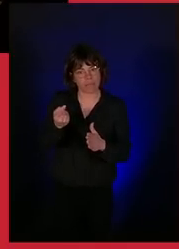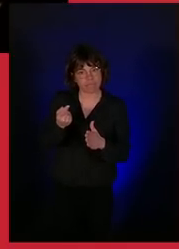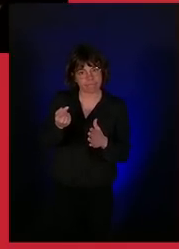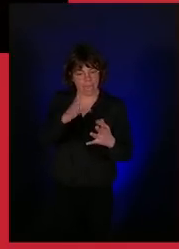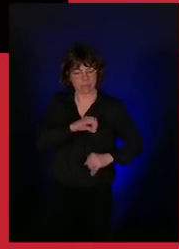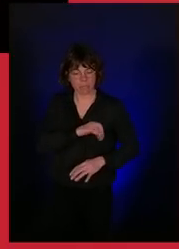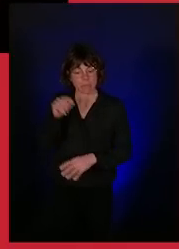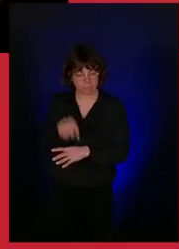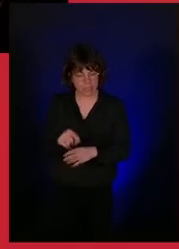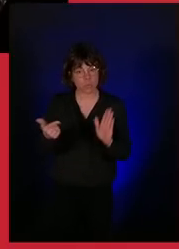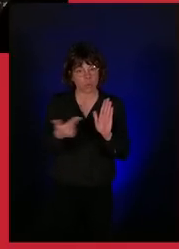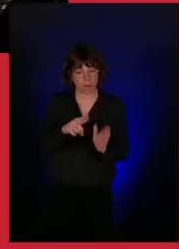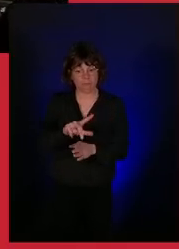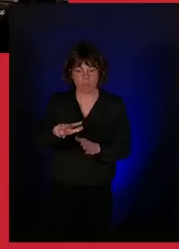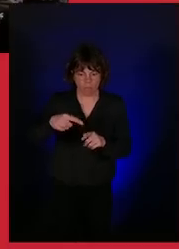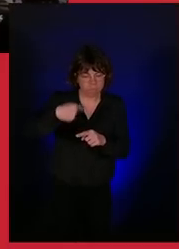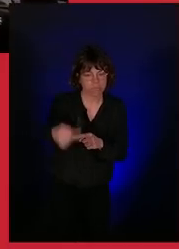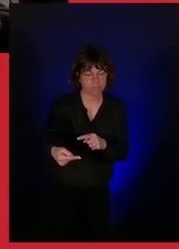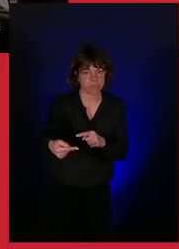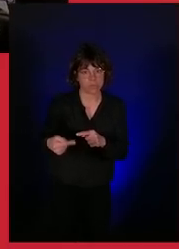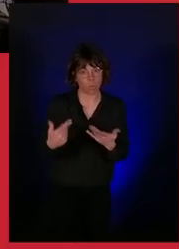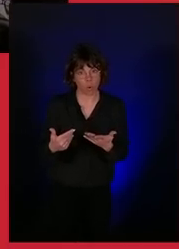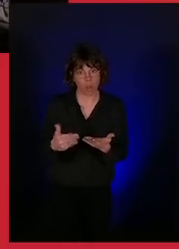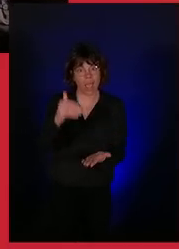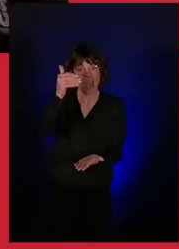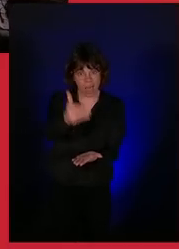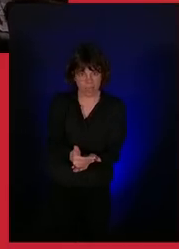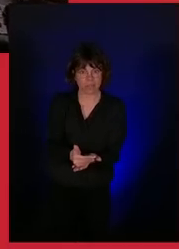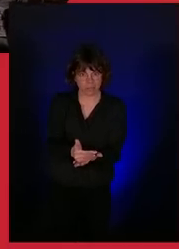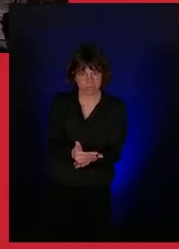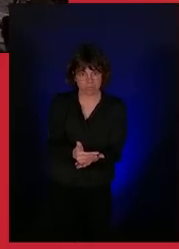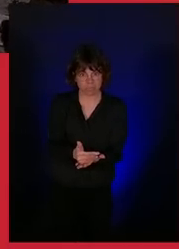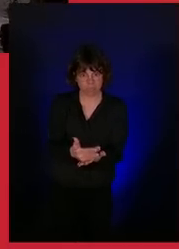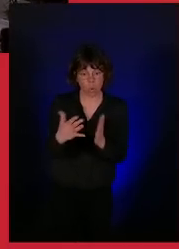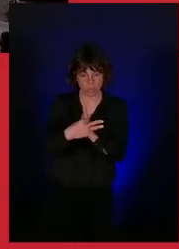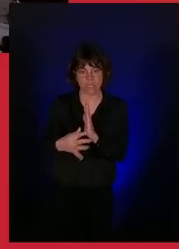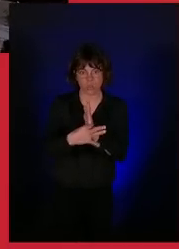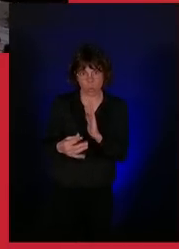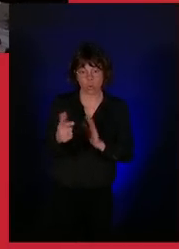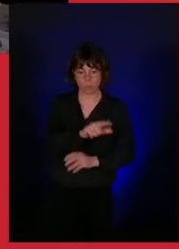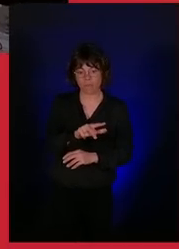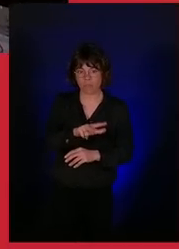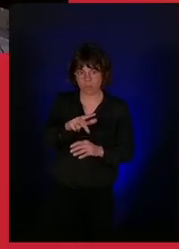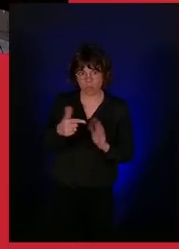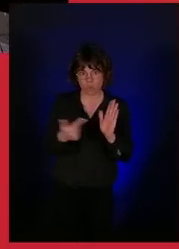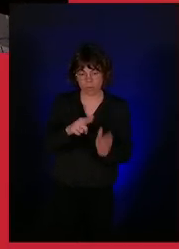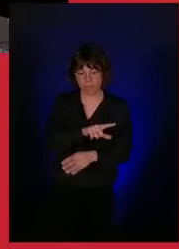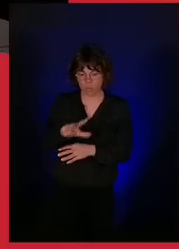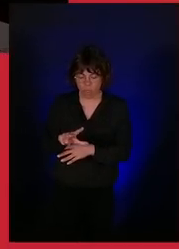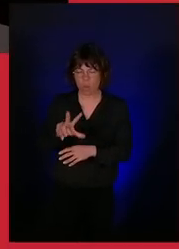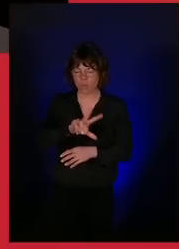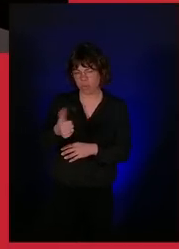pour 2023, soit une clôture de l'exercice des cotisations 2023 au 31